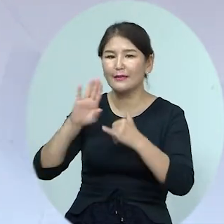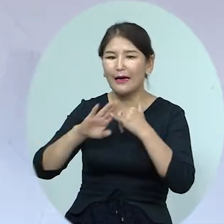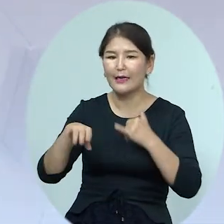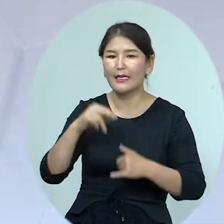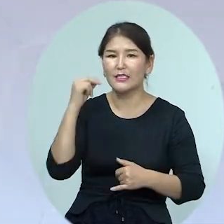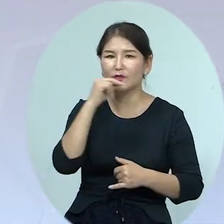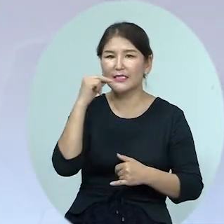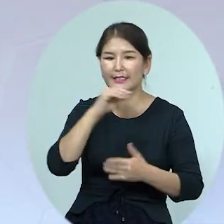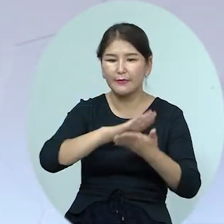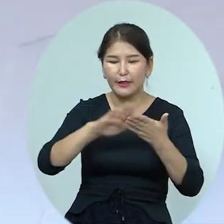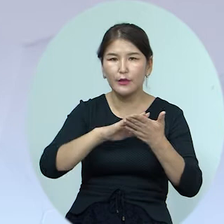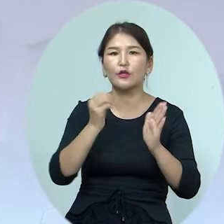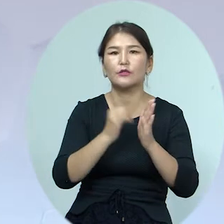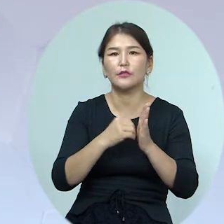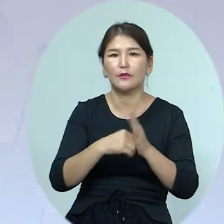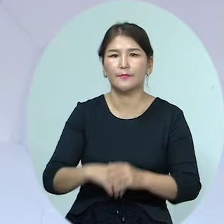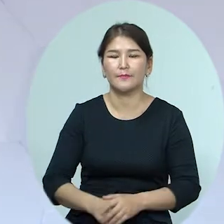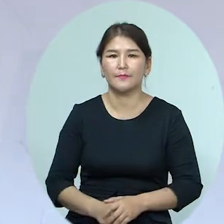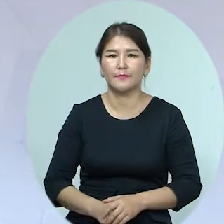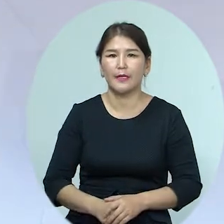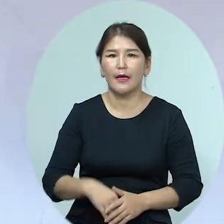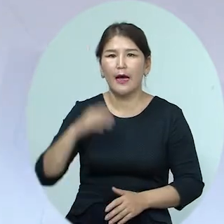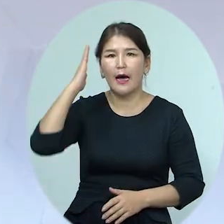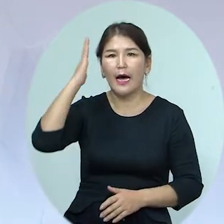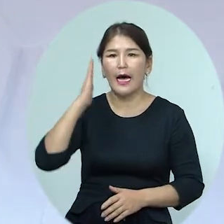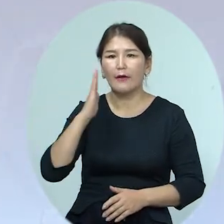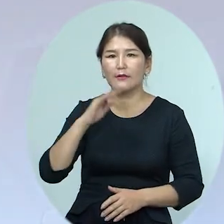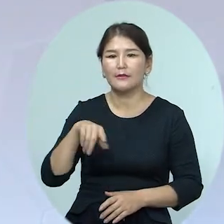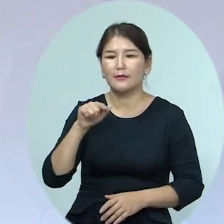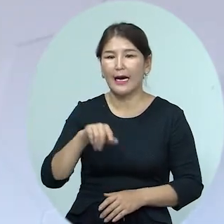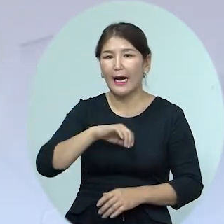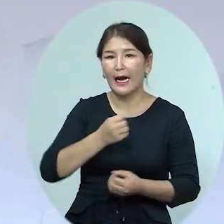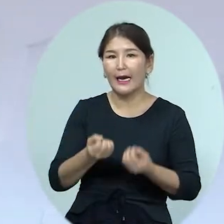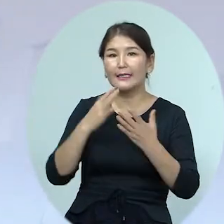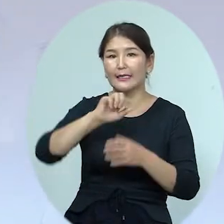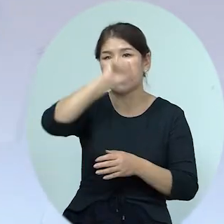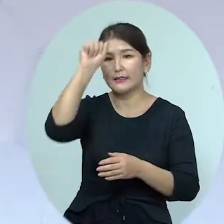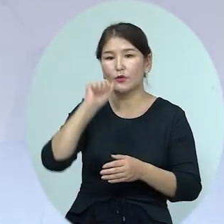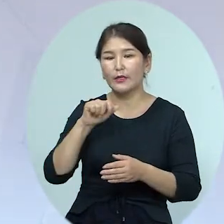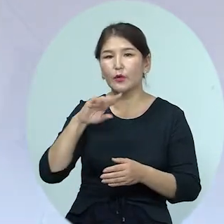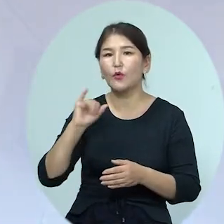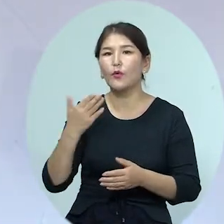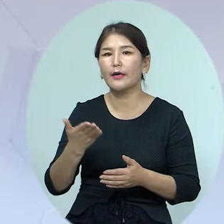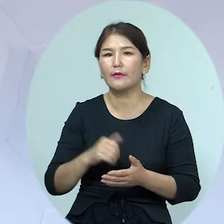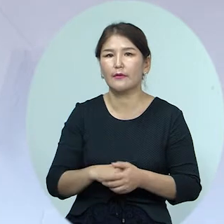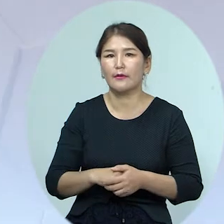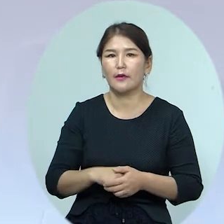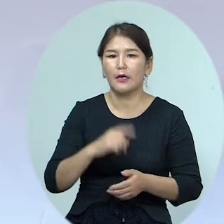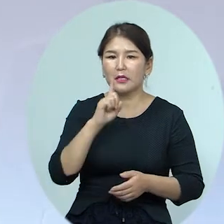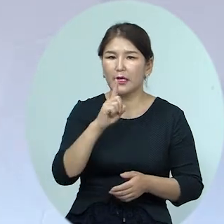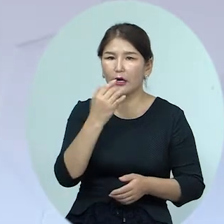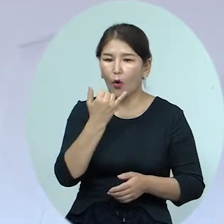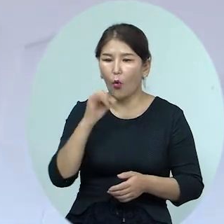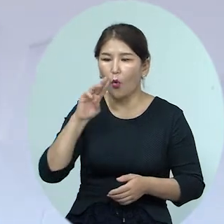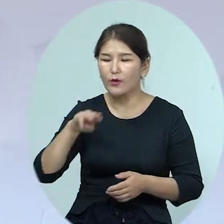цэвэрлж өгөх хэрэгтэй. За эцэг эхчүүдэд гардаг түгээмэл асуулт нь юу байдаг вэ гэвэл за нэг